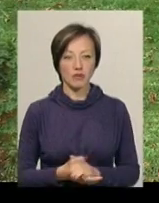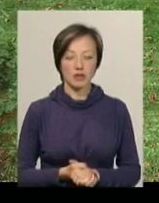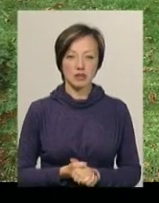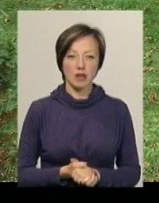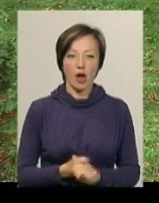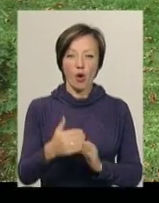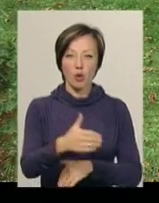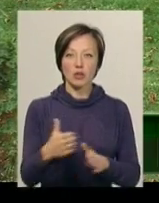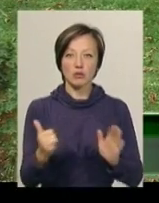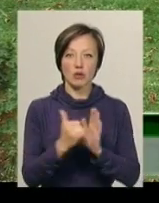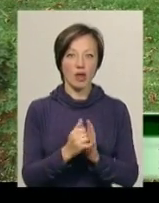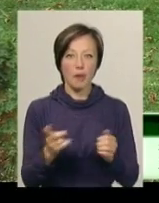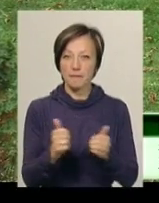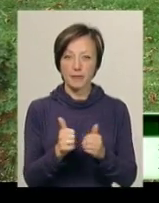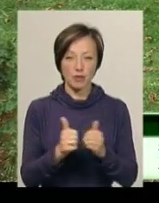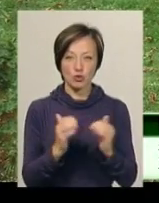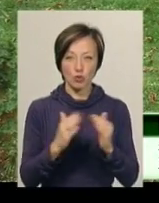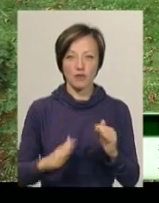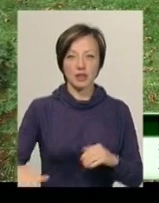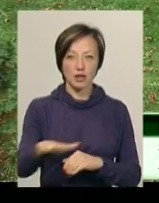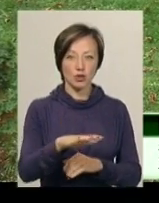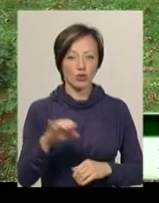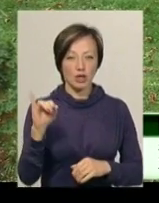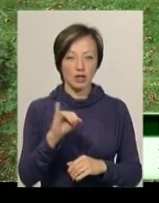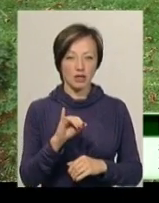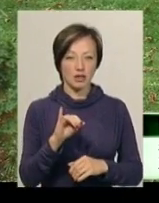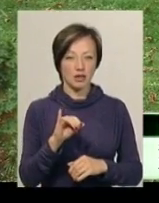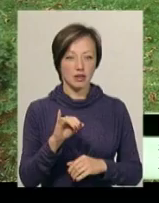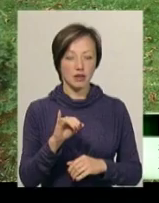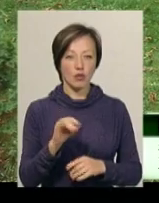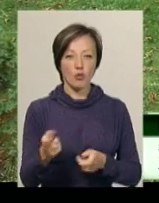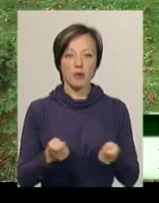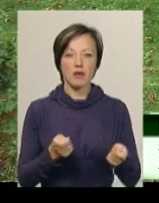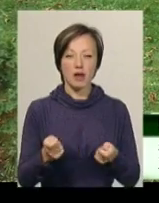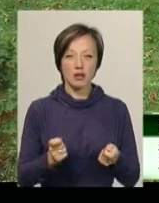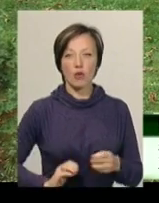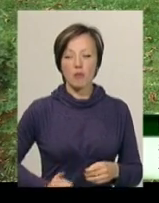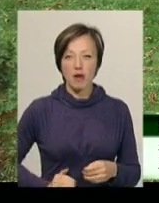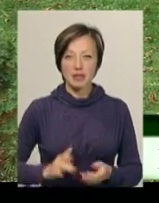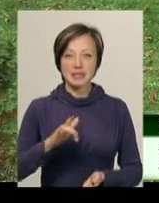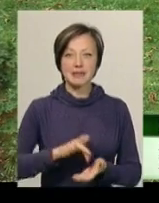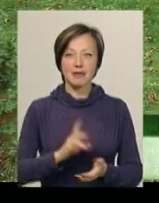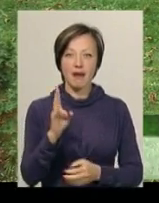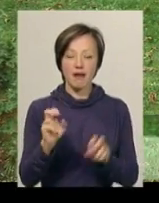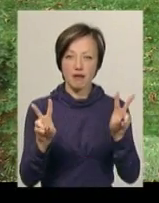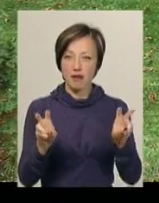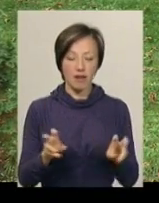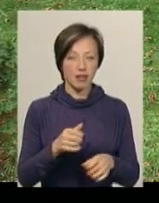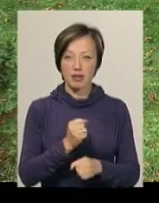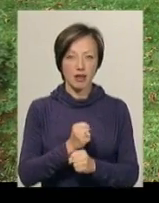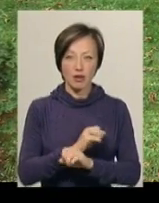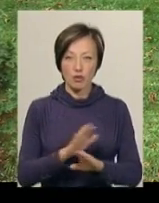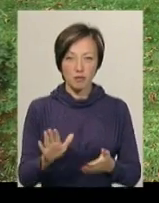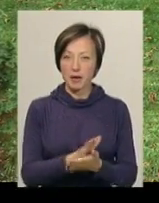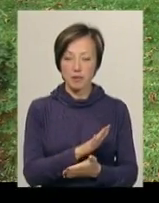Контейнери встановлені не на прибудинковій території, і управляюча муніципальна компанія «Центральна» не здійснює